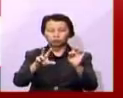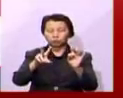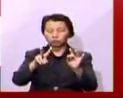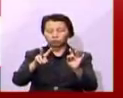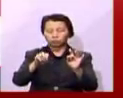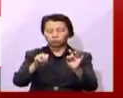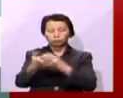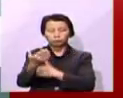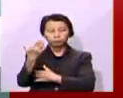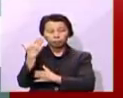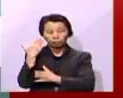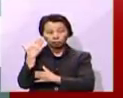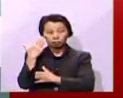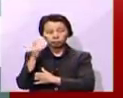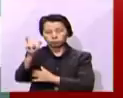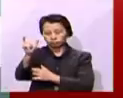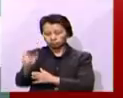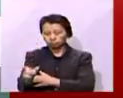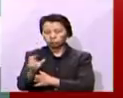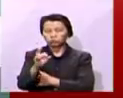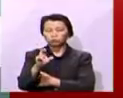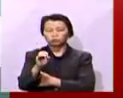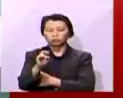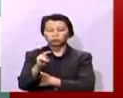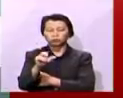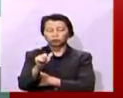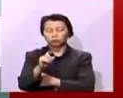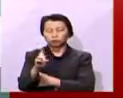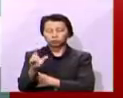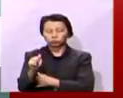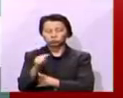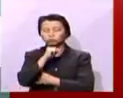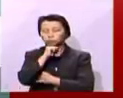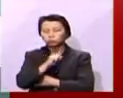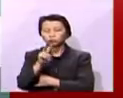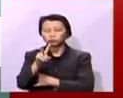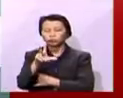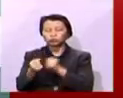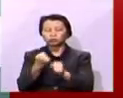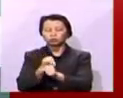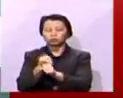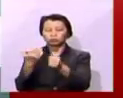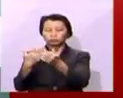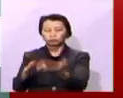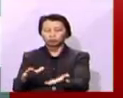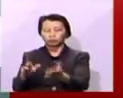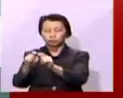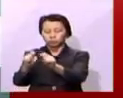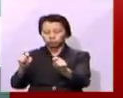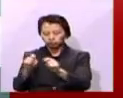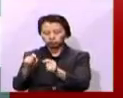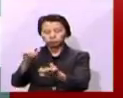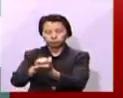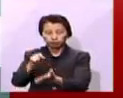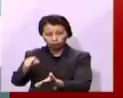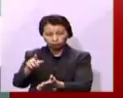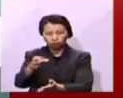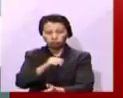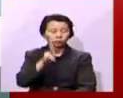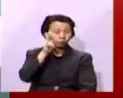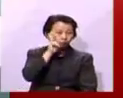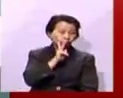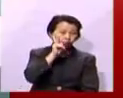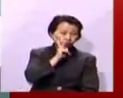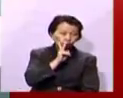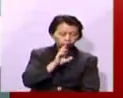8.20 pagi itu mengakibatkan mangsa Ronaldo Savio Ngingot, 23 tahun, meninggal dunia di tempat kejadian. Sementara kakak